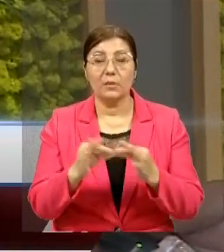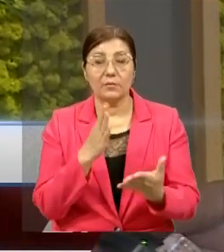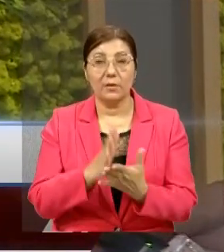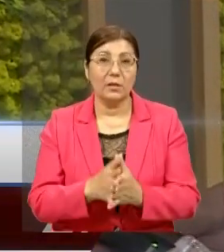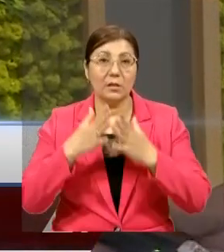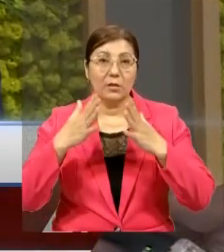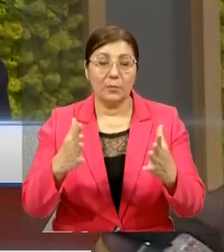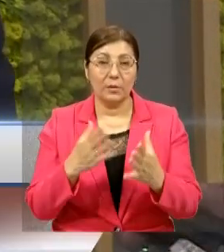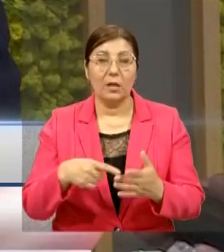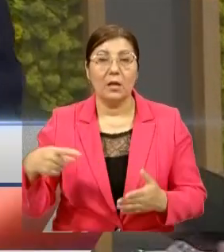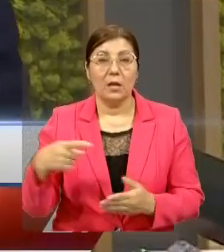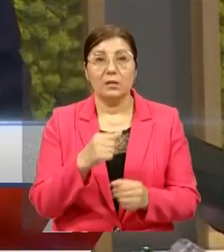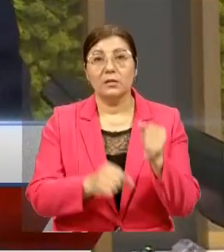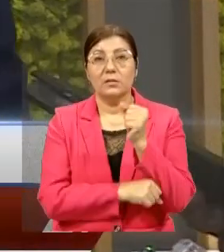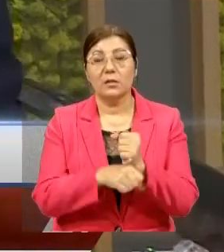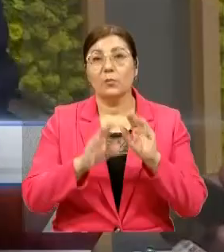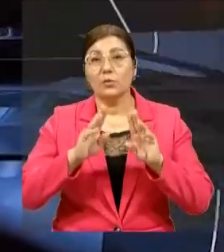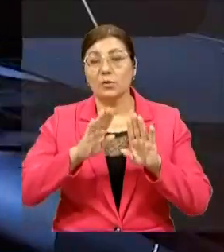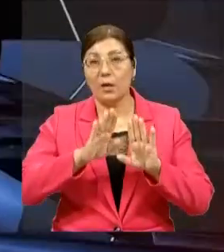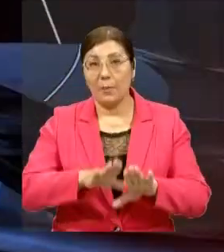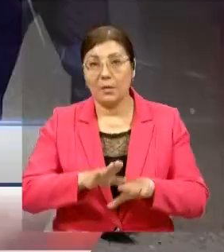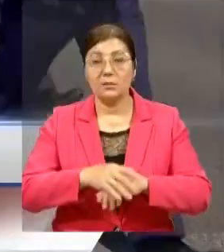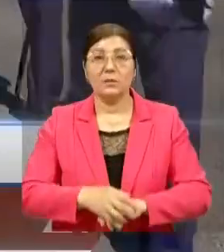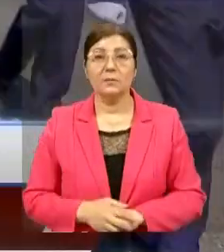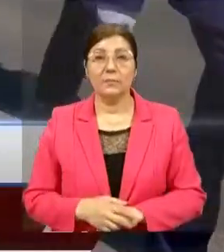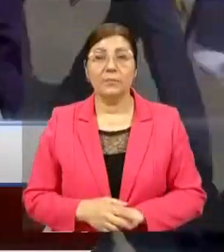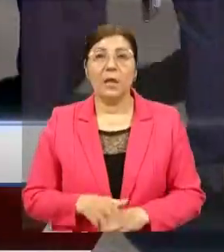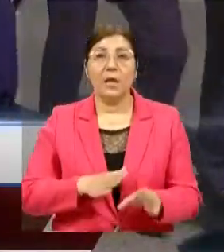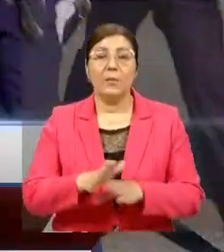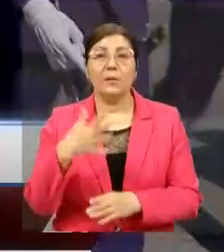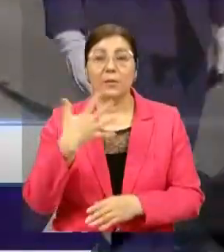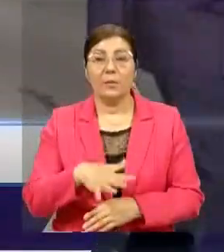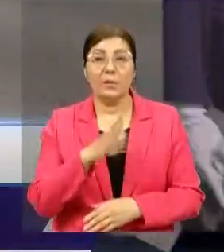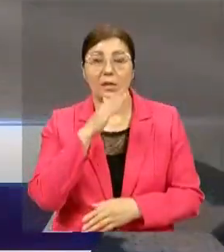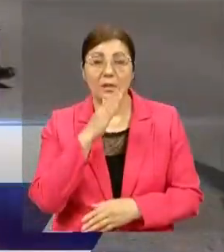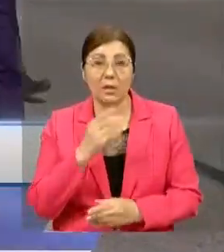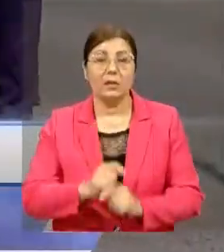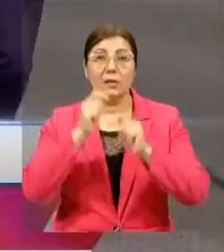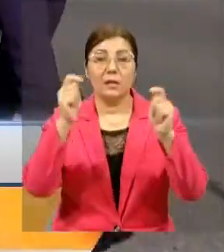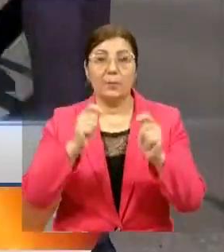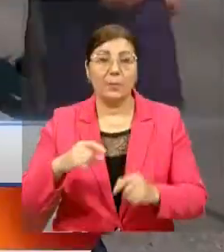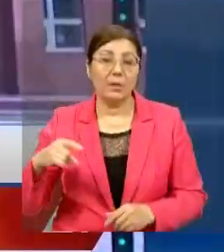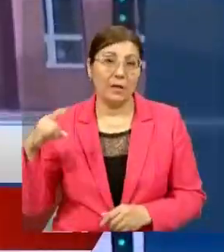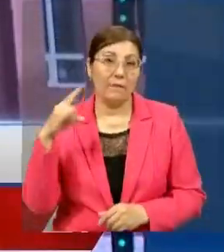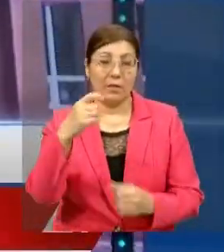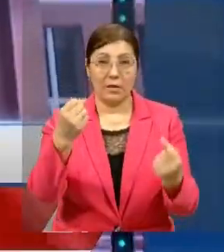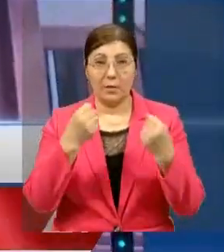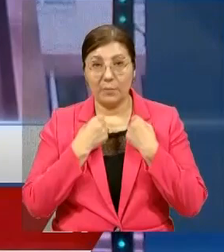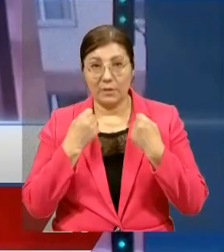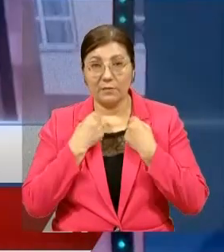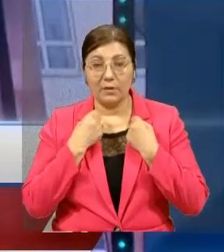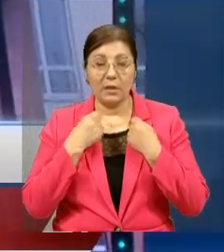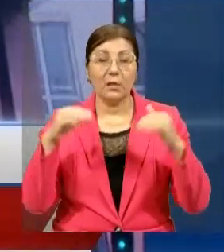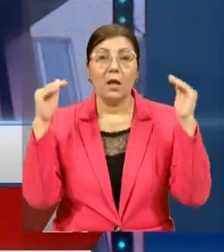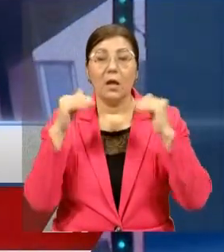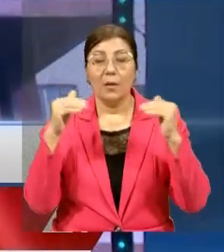крупные тысячи рабочих мест исполнилось 50 лет со дня открытия военного института сил воздушной